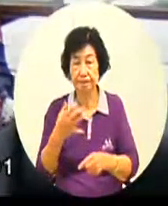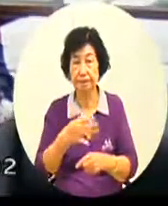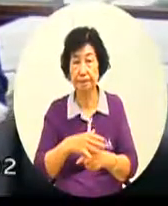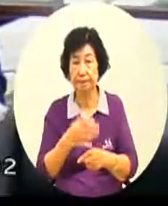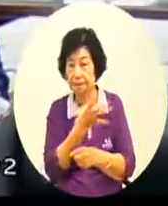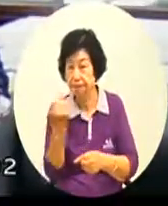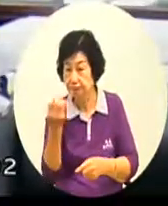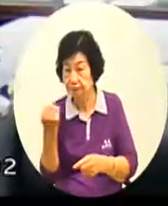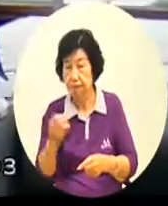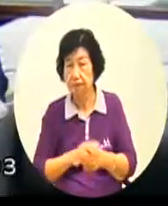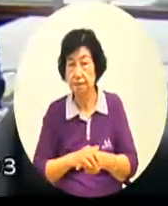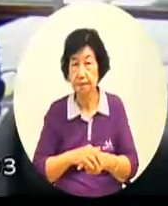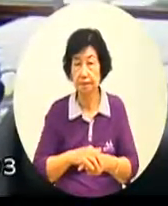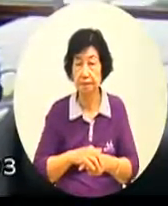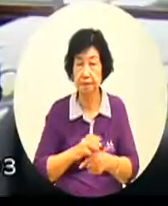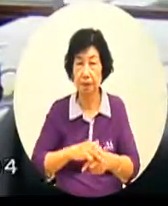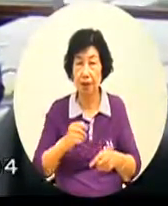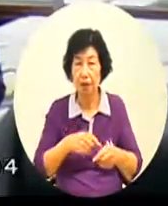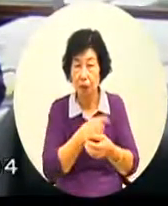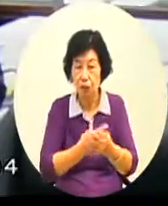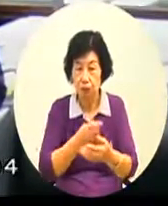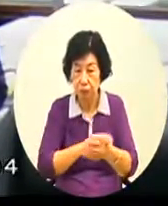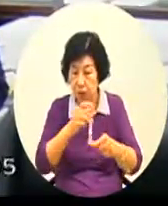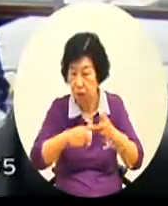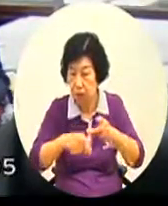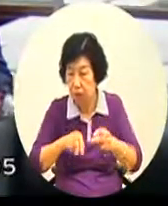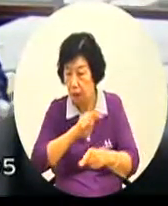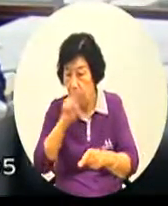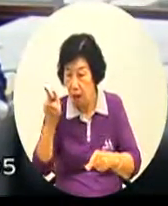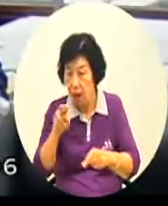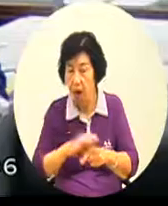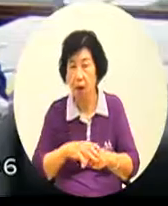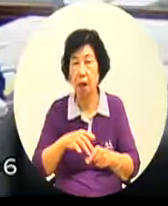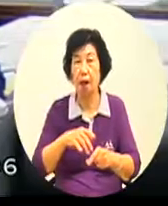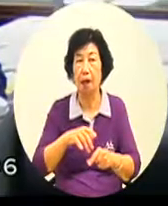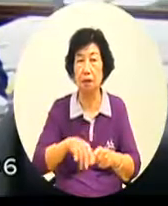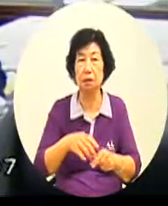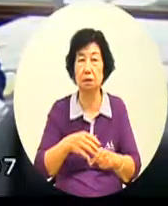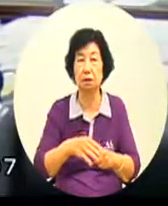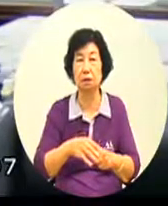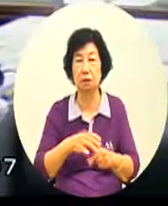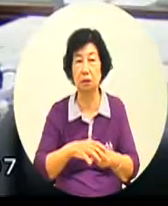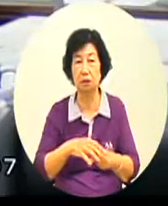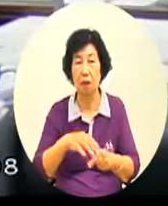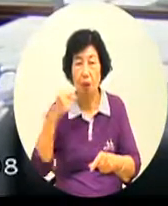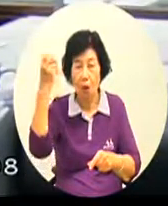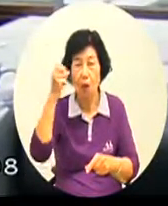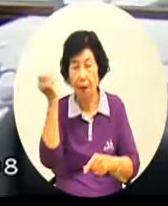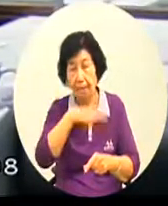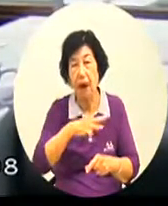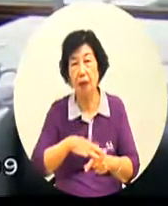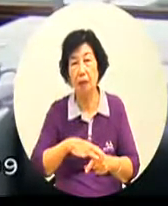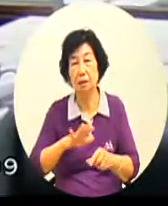有的企业看到，可能都要先吐血了。高雄市政府把他们抓得紧紧的，也许我们对于